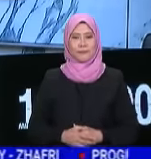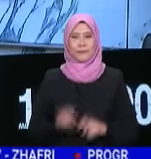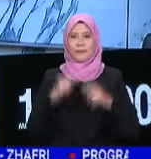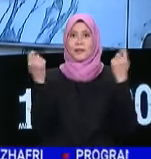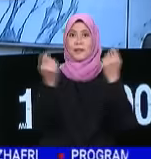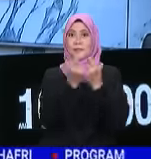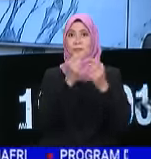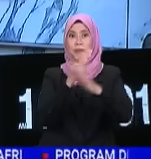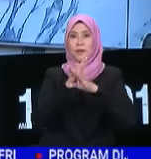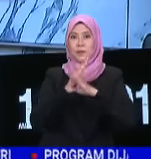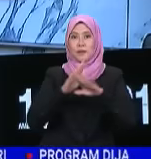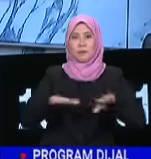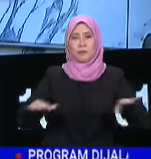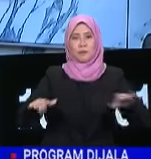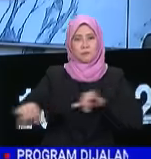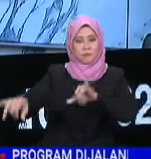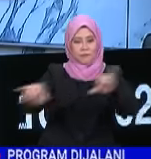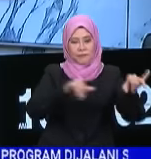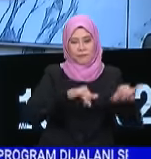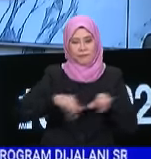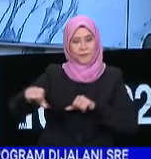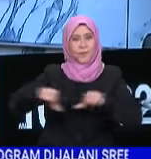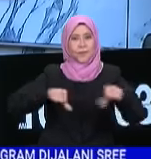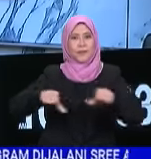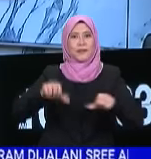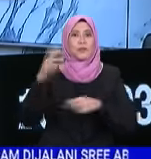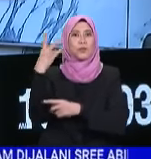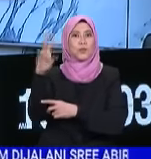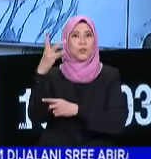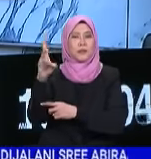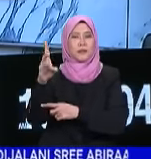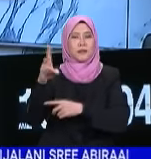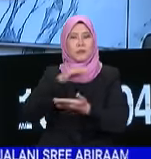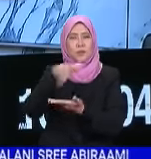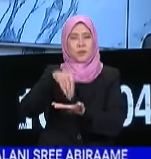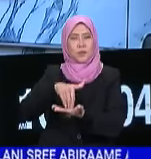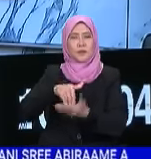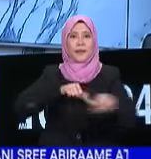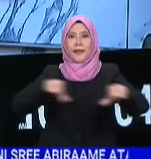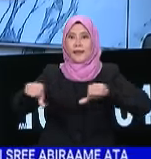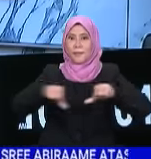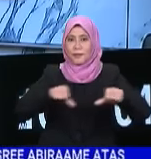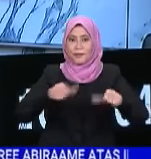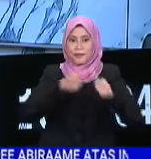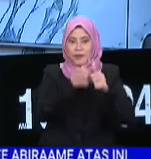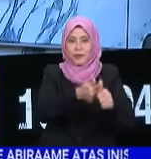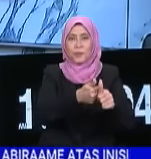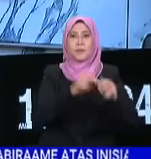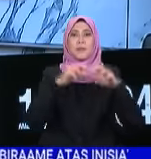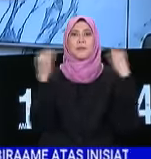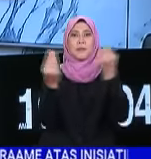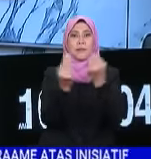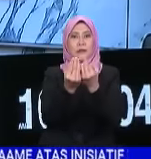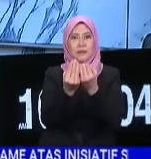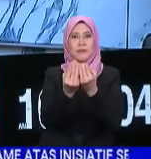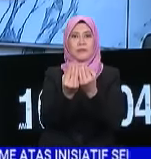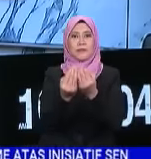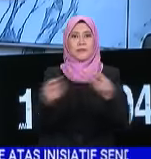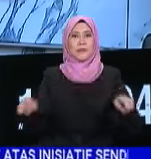pasukan perlindungan kanak-kanak terut menyelaraskan aktiviti di 17 buah pusat aktiviti kanak-kanak mengikut keperluan masyarakat